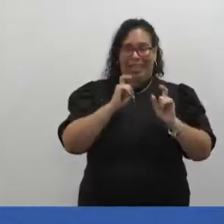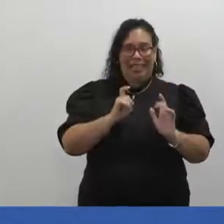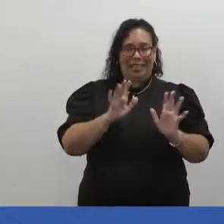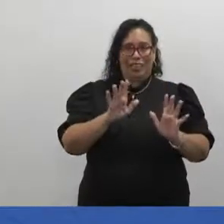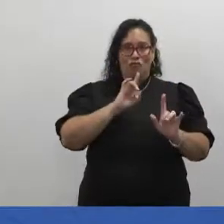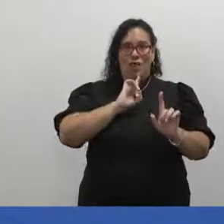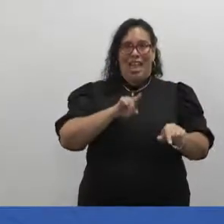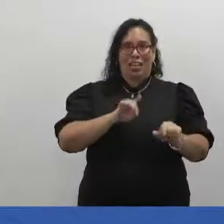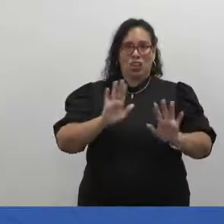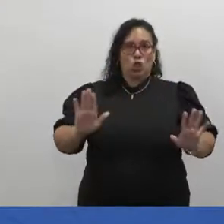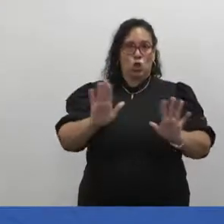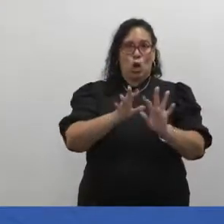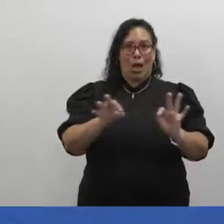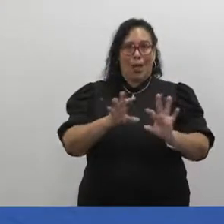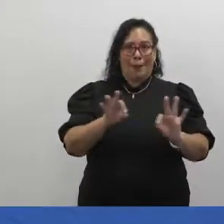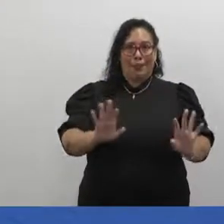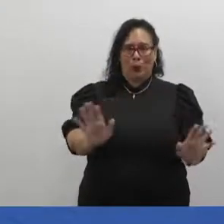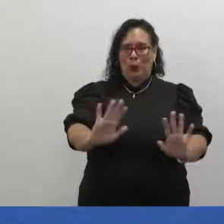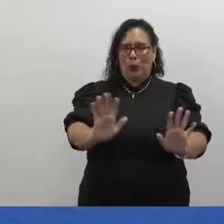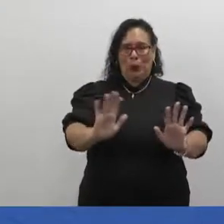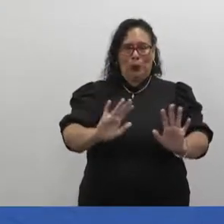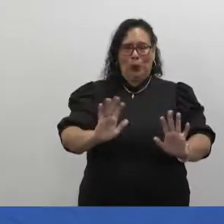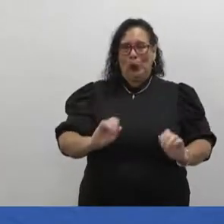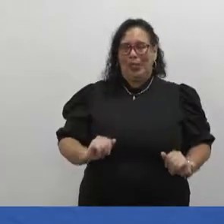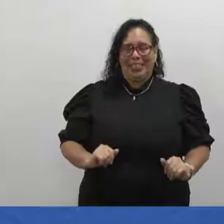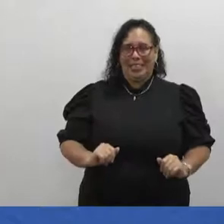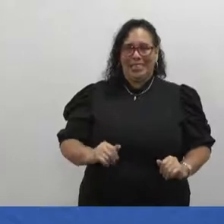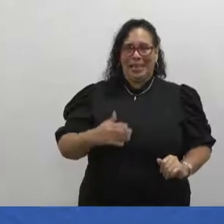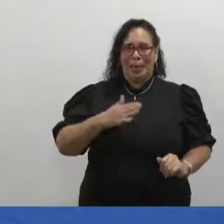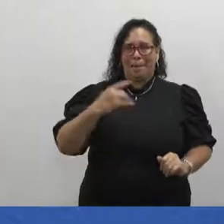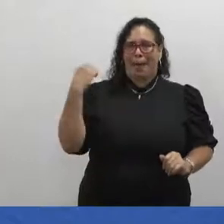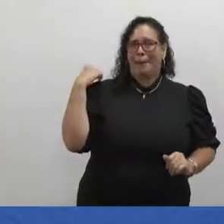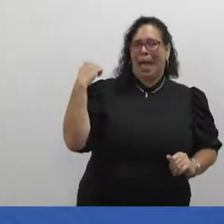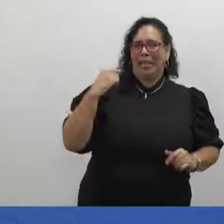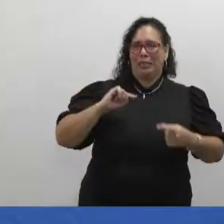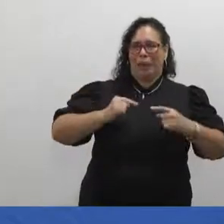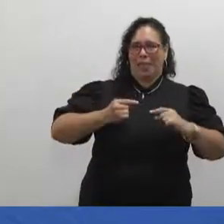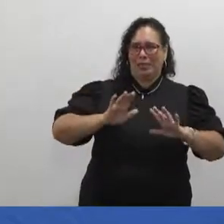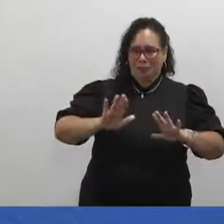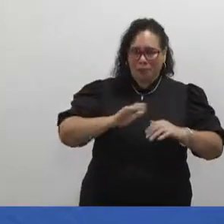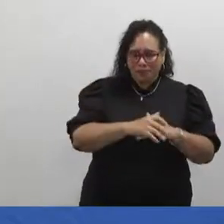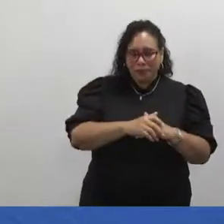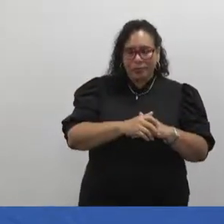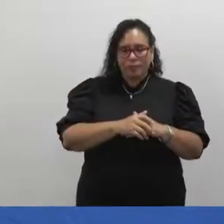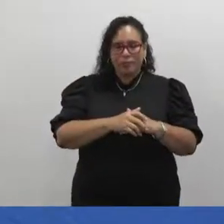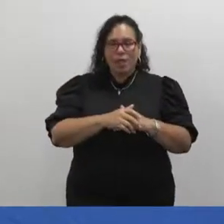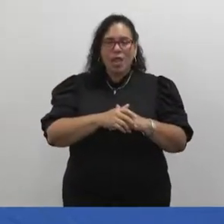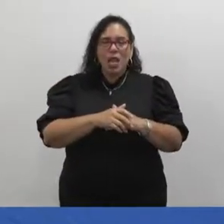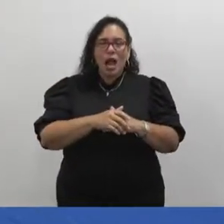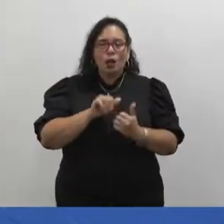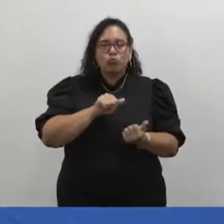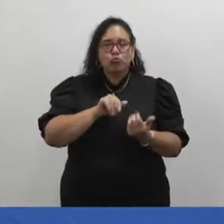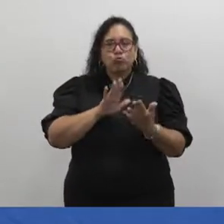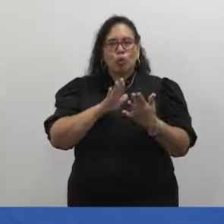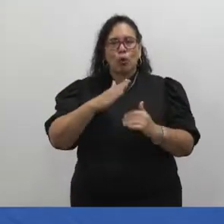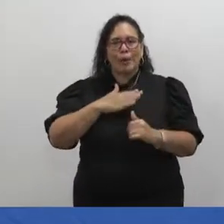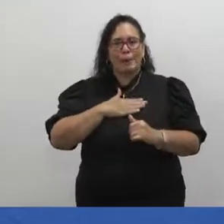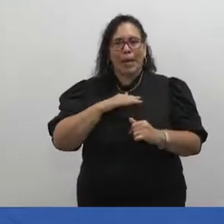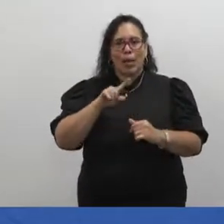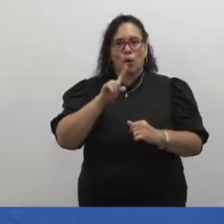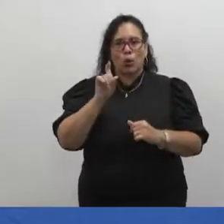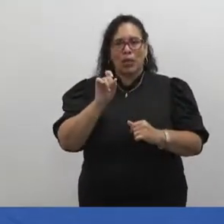trong scar rồi mới có trong tôi này ấy trong bộ sầm nô đây nè số thế kiểu còn là chữ non này